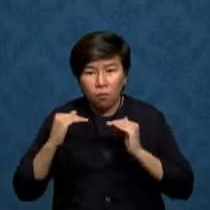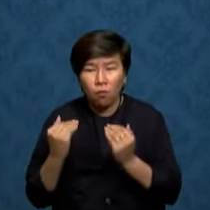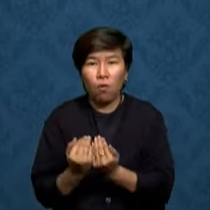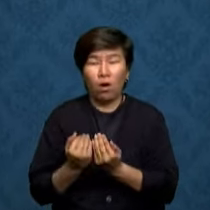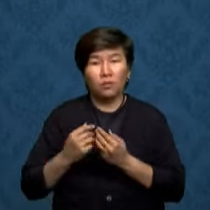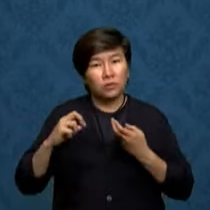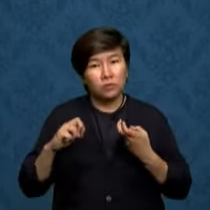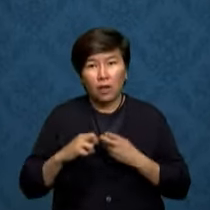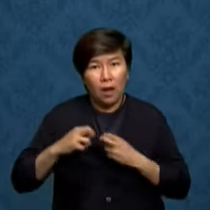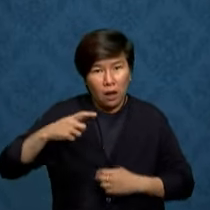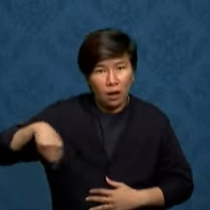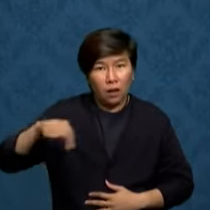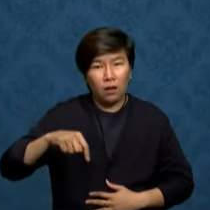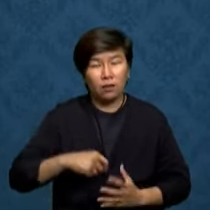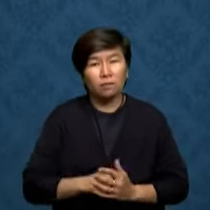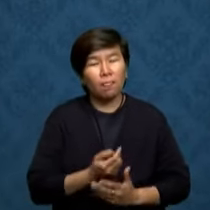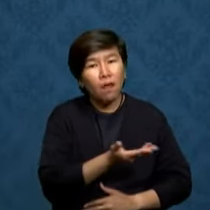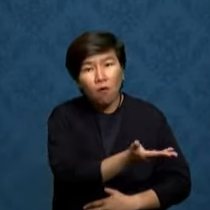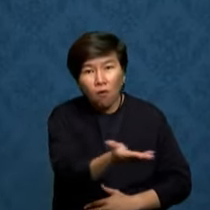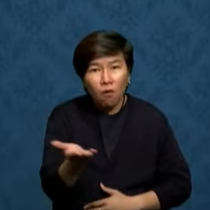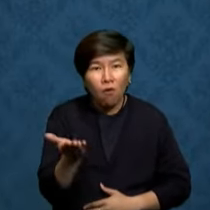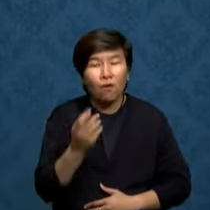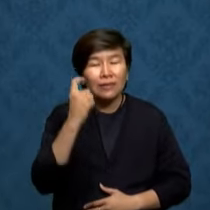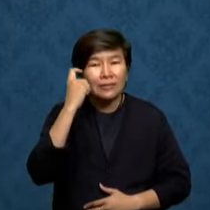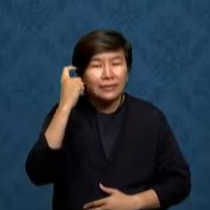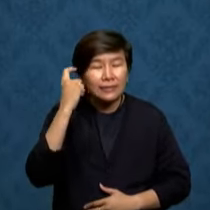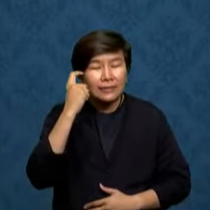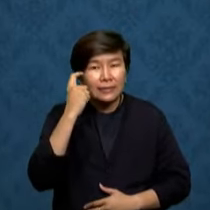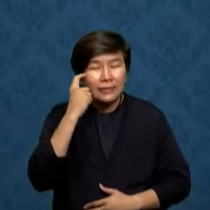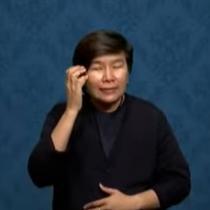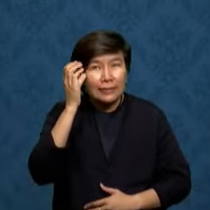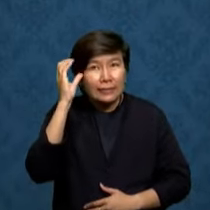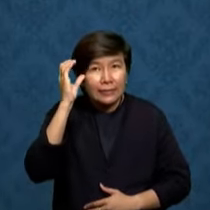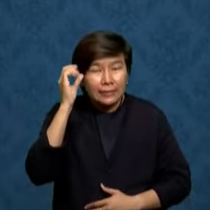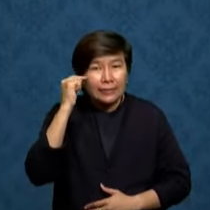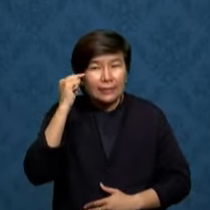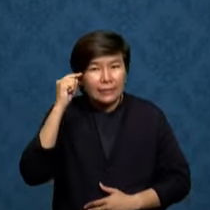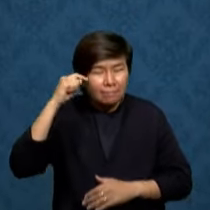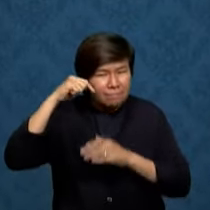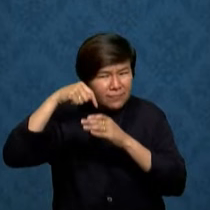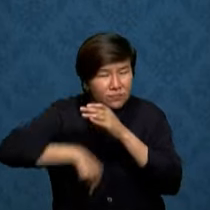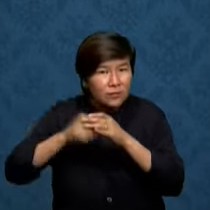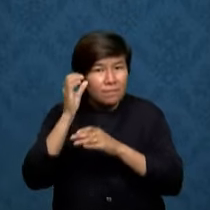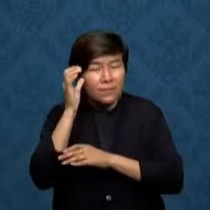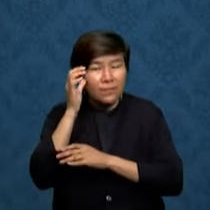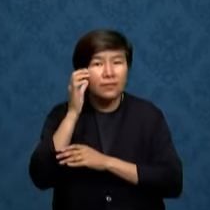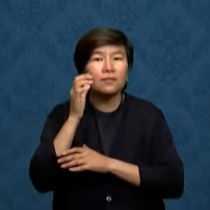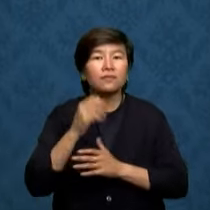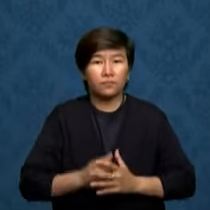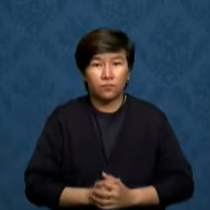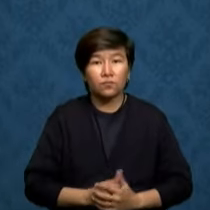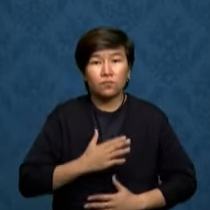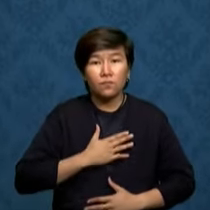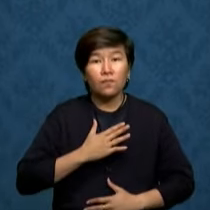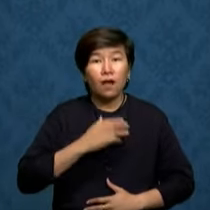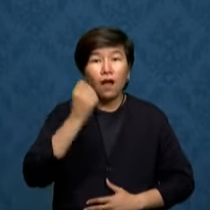เพราะฉะนั้นแล้วอยากจะให้ที่ประชุมแห่งเนี้ยได้มองให้ส่วนลึกนะครับและก็ได้เข้าใจผมเองเข้าใจ